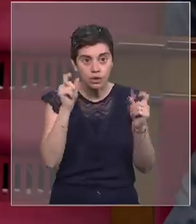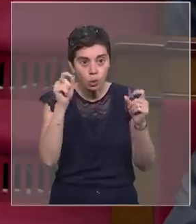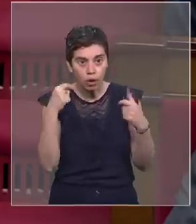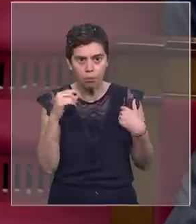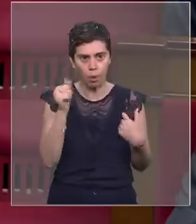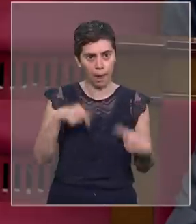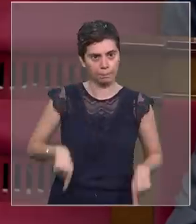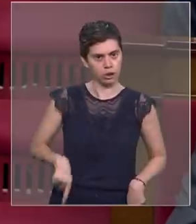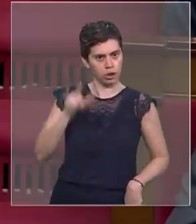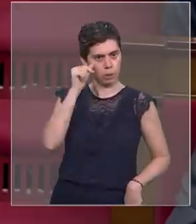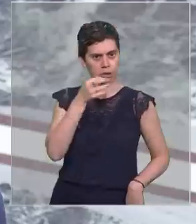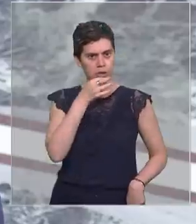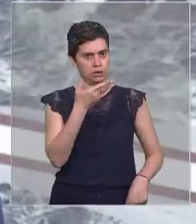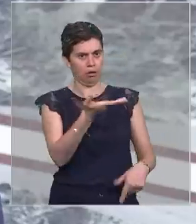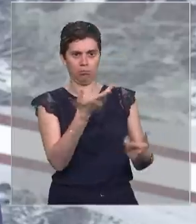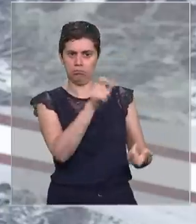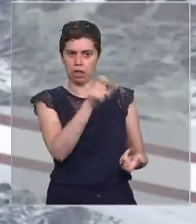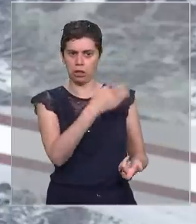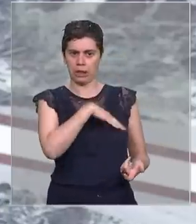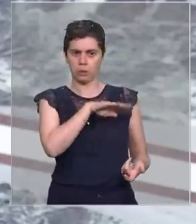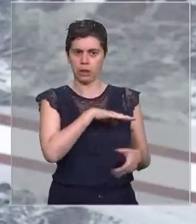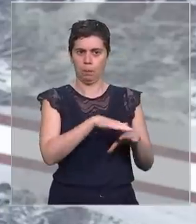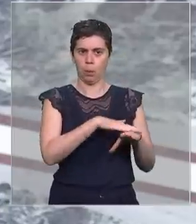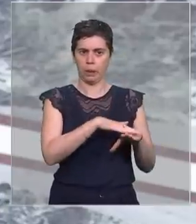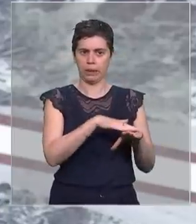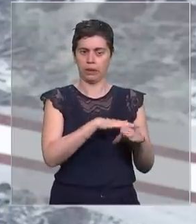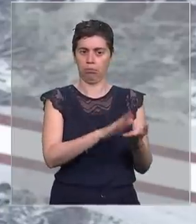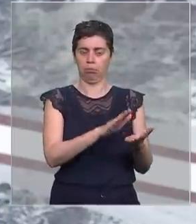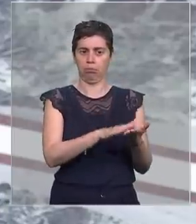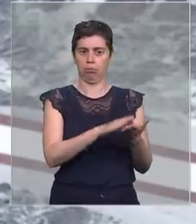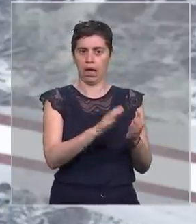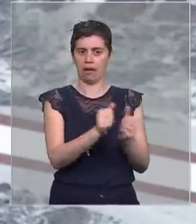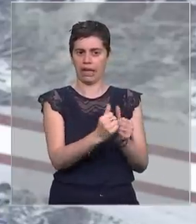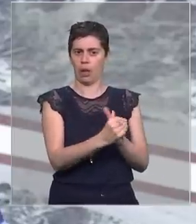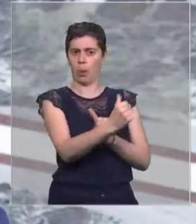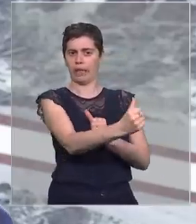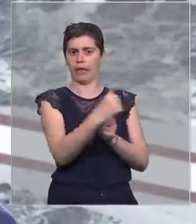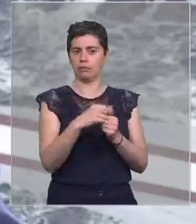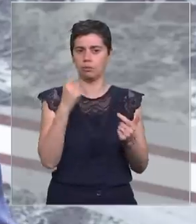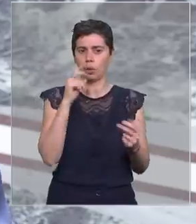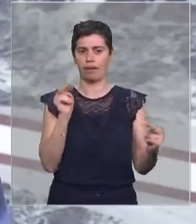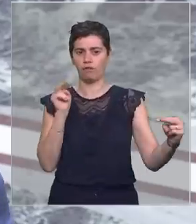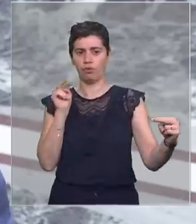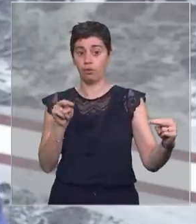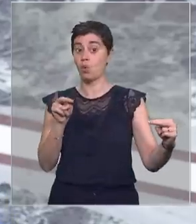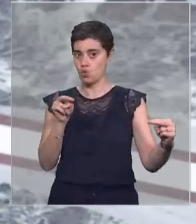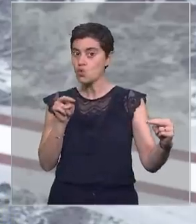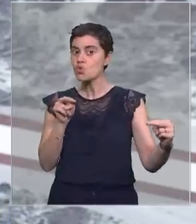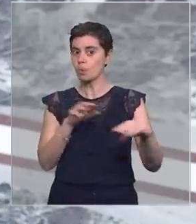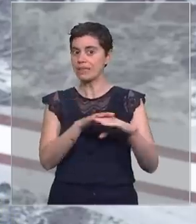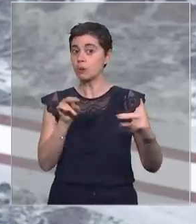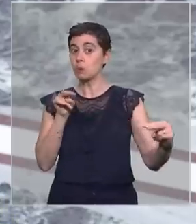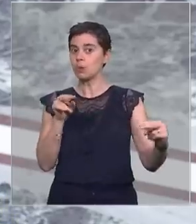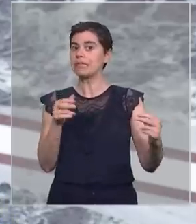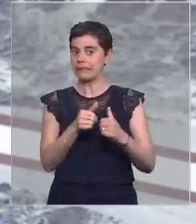la République salue l'élection d'un responsable politique aux vues aussi éloignées des siennes sur un sujet aussi majeur que